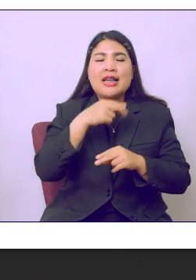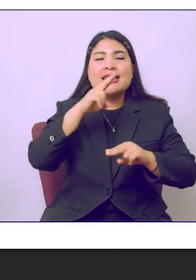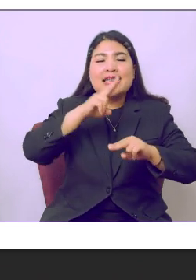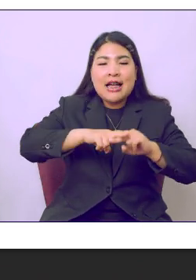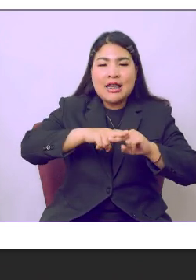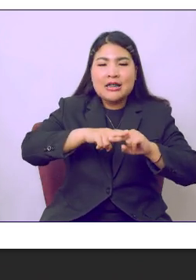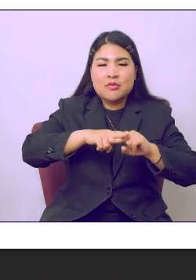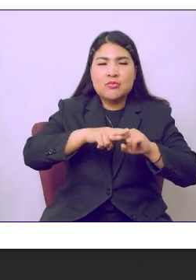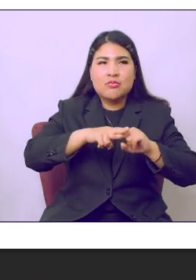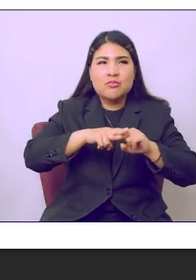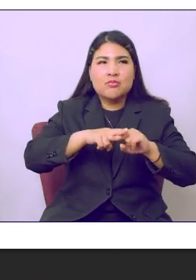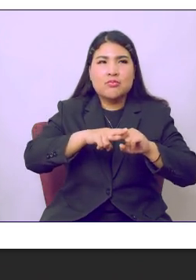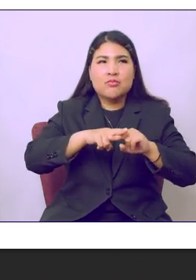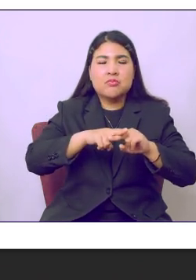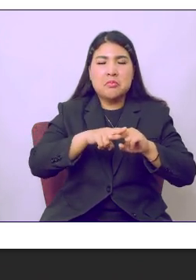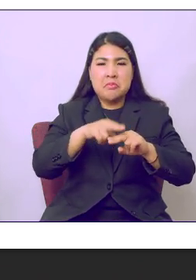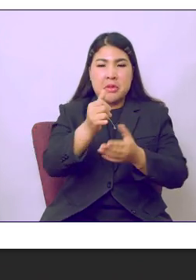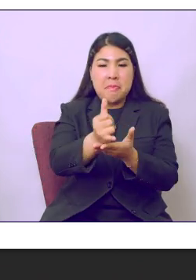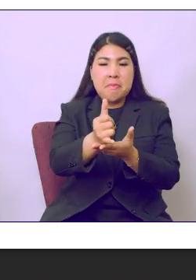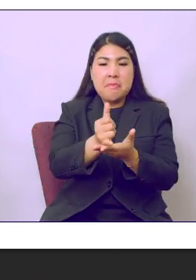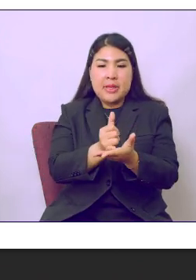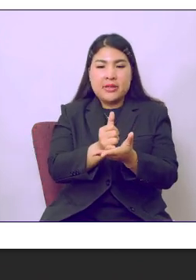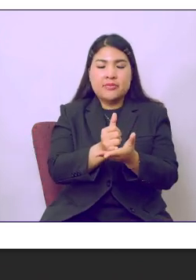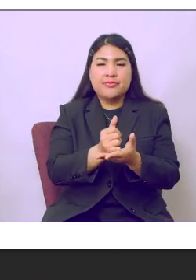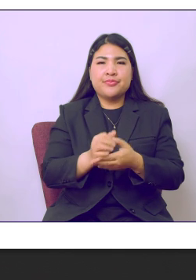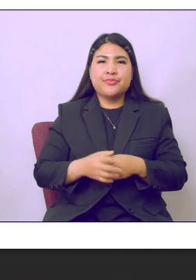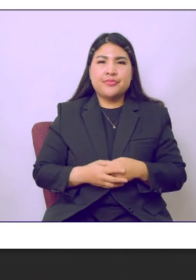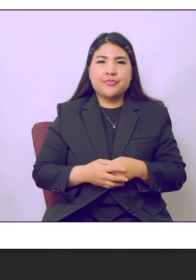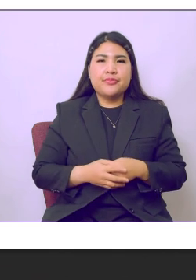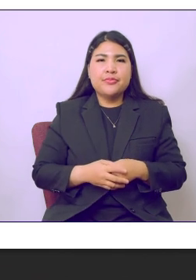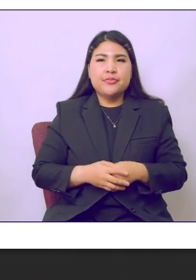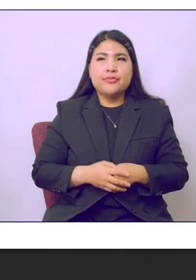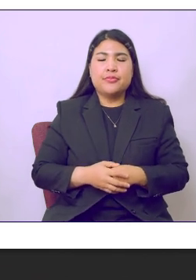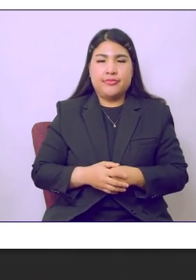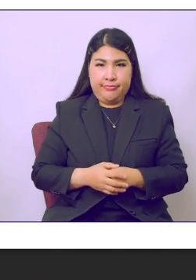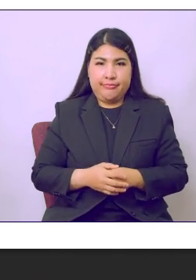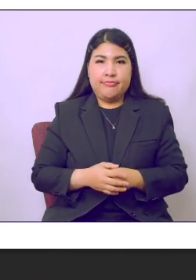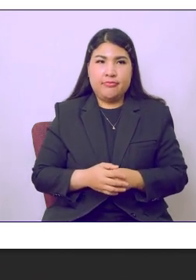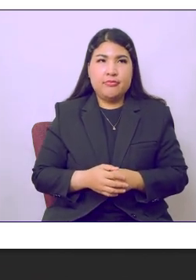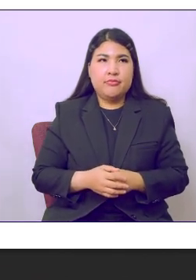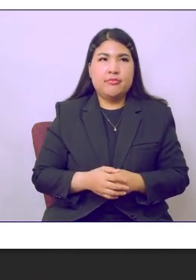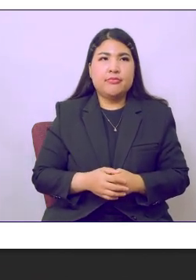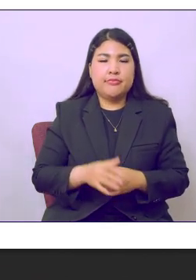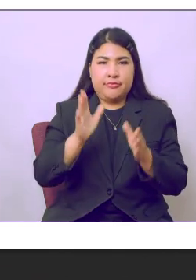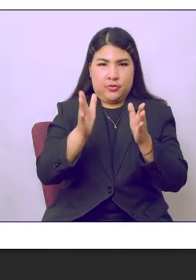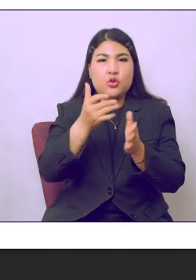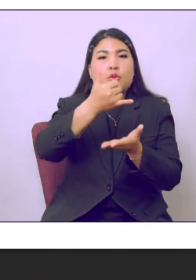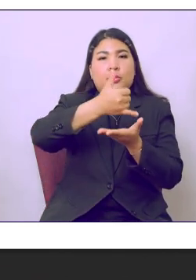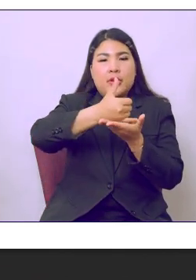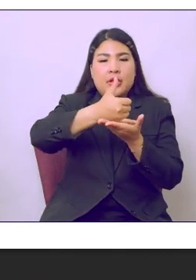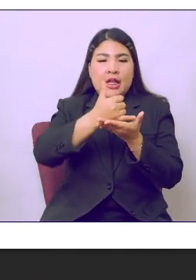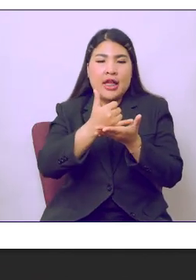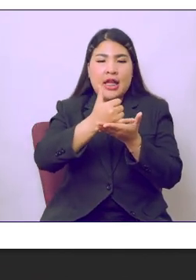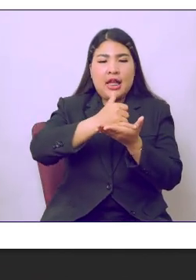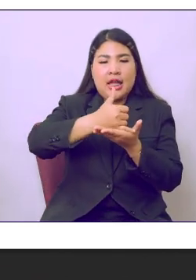ช่วยเขาดึงมาด้านหลังเพื่อให้ตัวฮิปของเขาเนี่ยนะครับตัวตัวเชิงการของเขาเนี่ยนะครับไอ้ตัวเพวมันฝึก